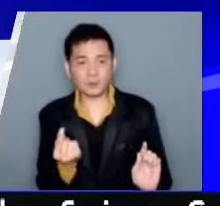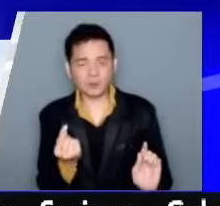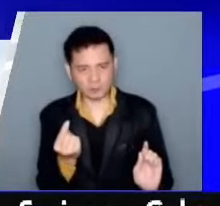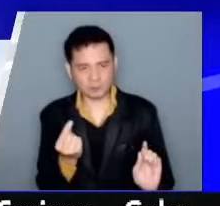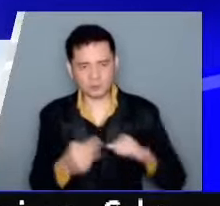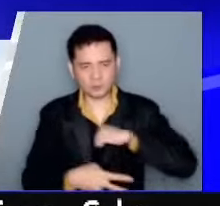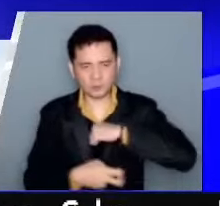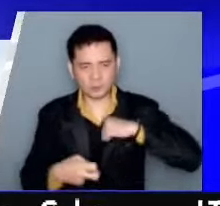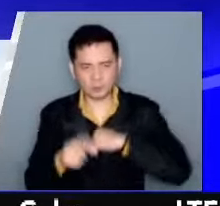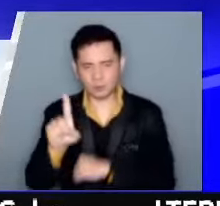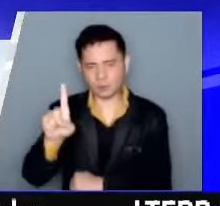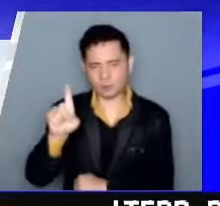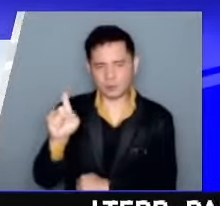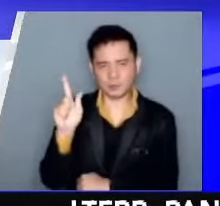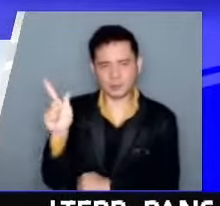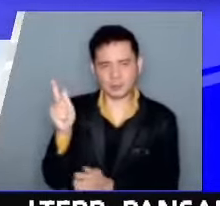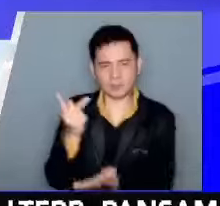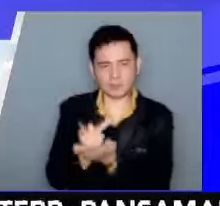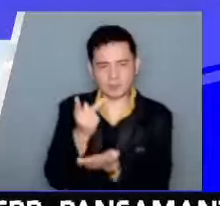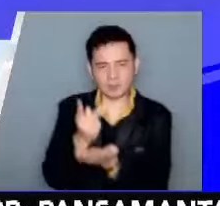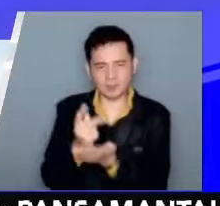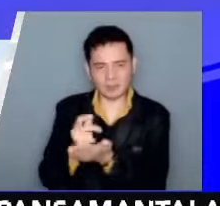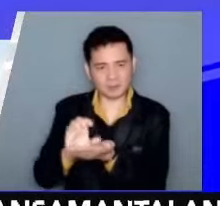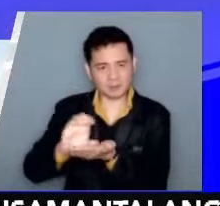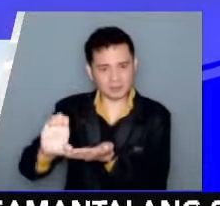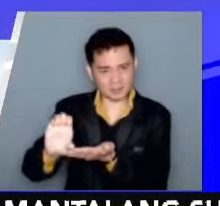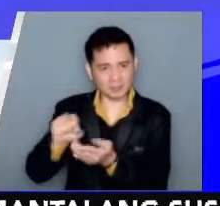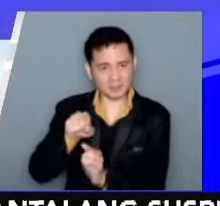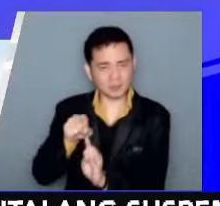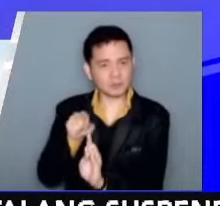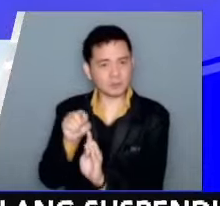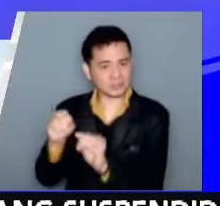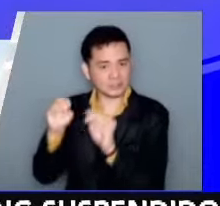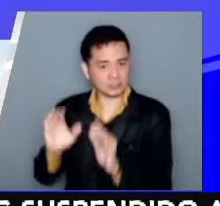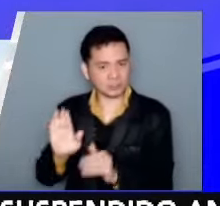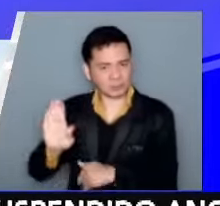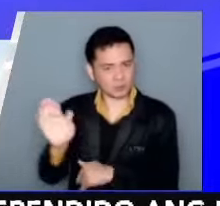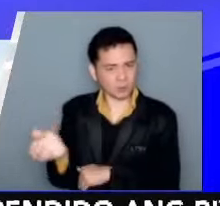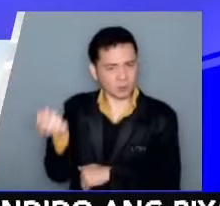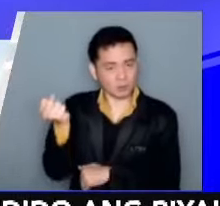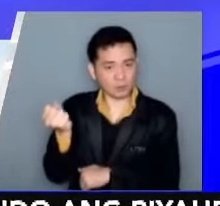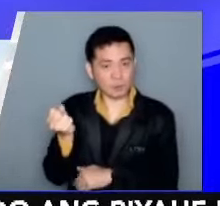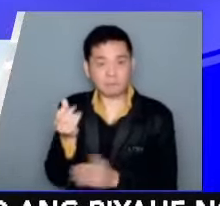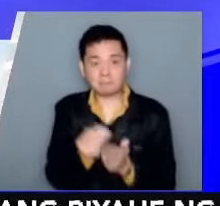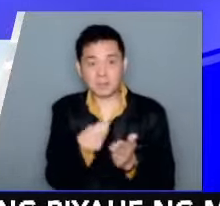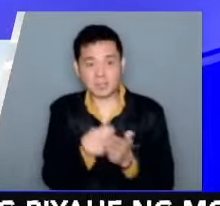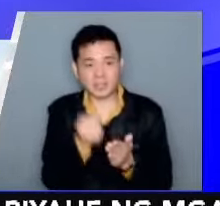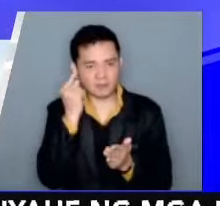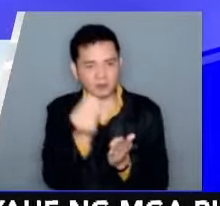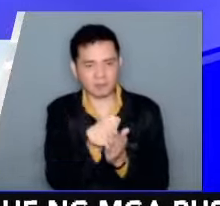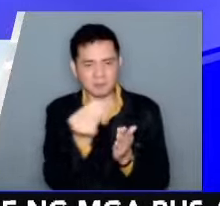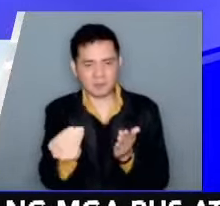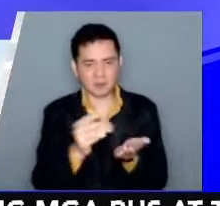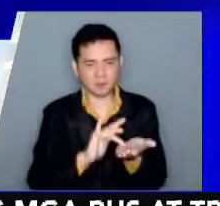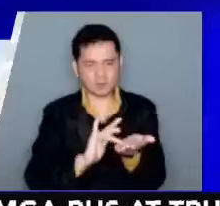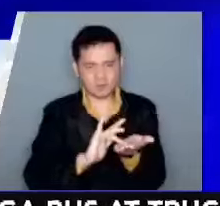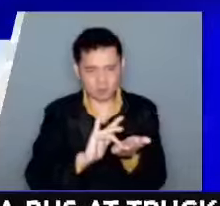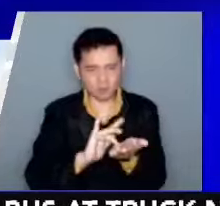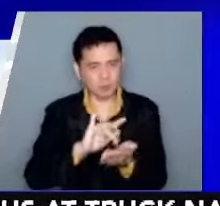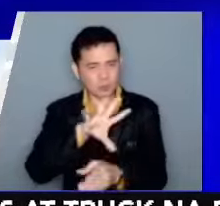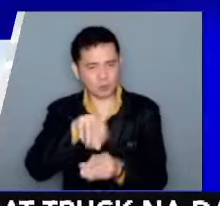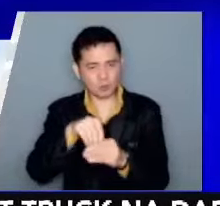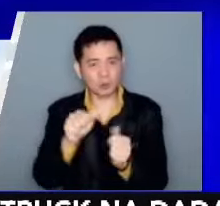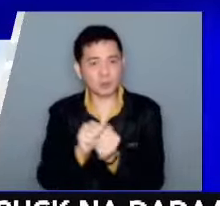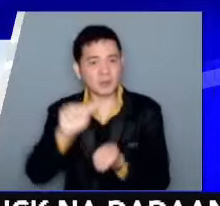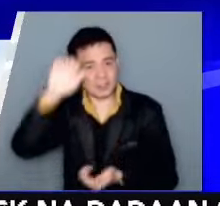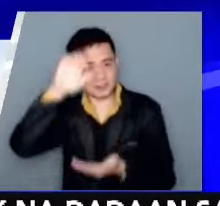in cash na pag-aari ng isang guro. Ayon sa guro, ang pera ay pambili niya ng gamot. Kasama rin daw ang sweldo ng kanyang asawa, 13th month